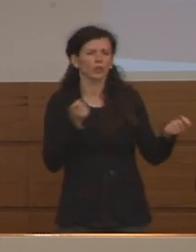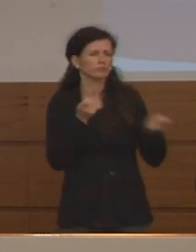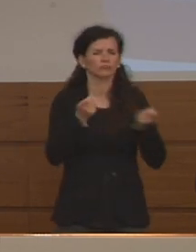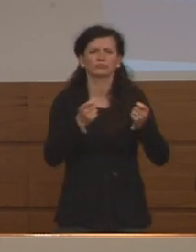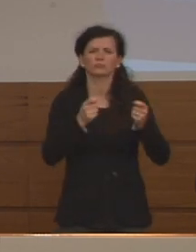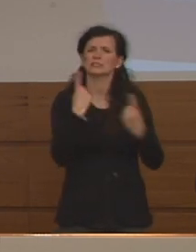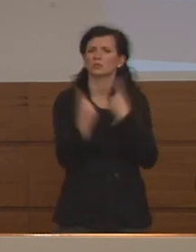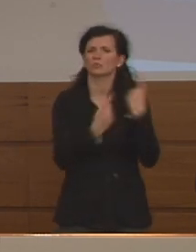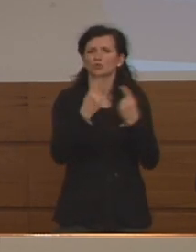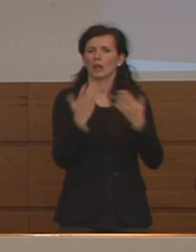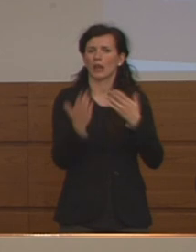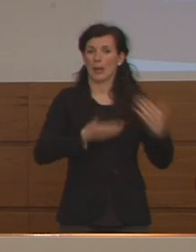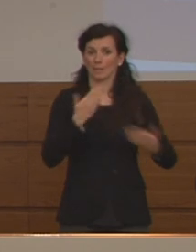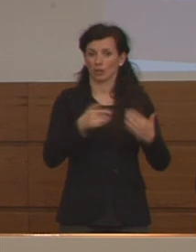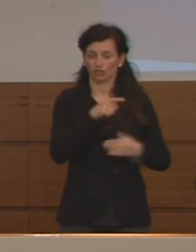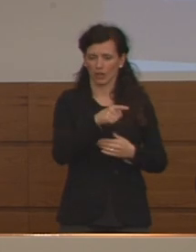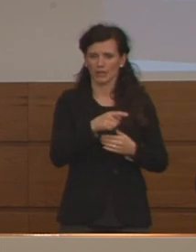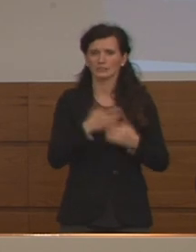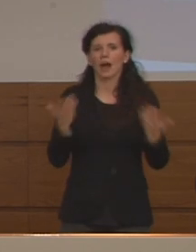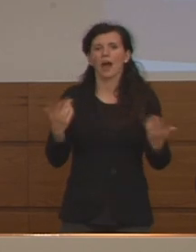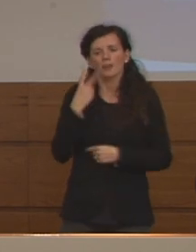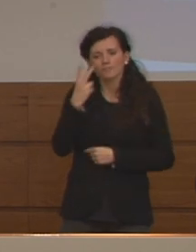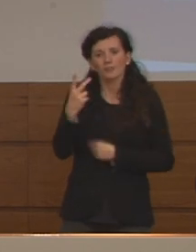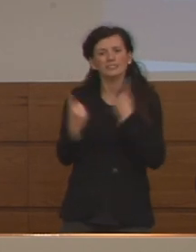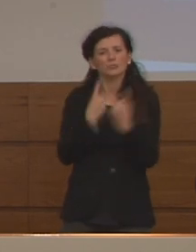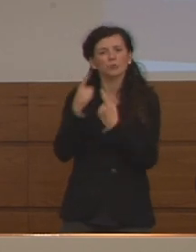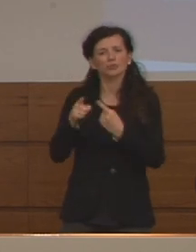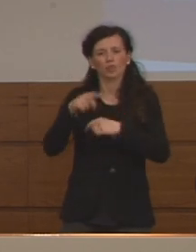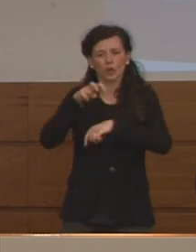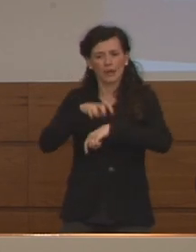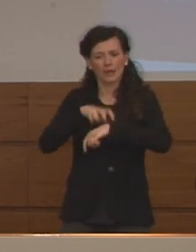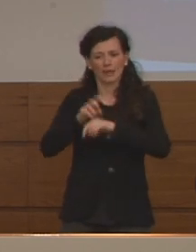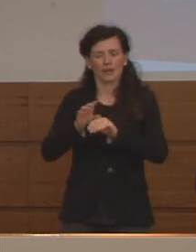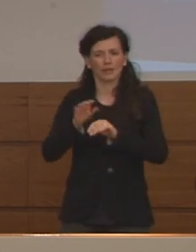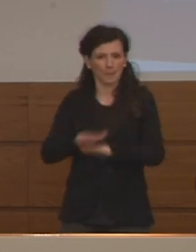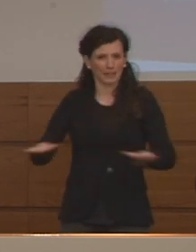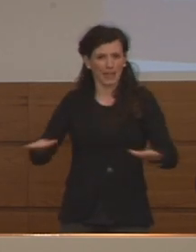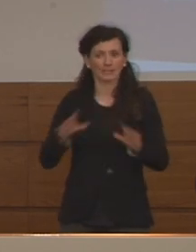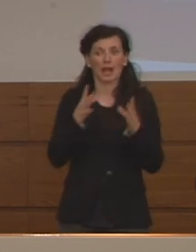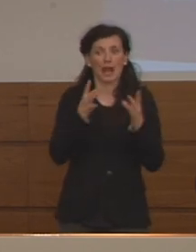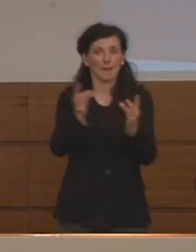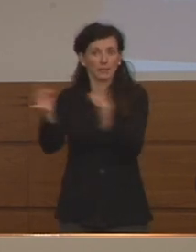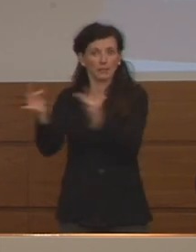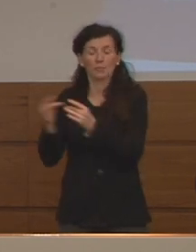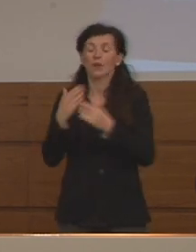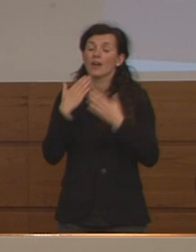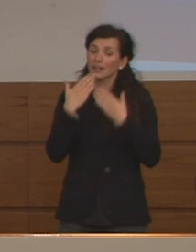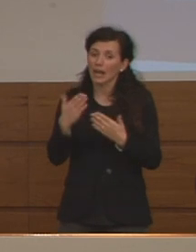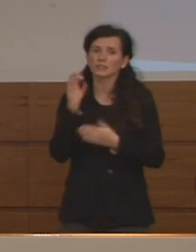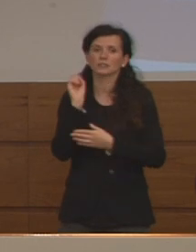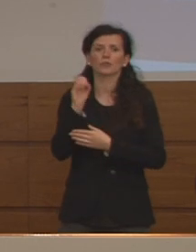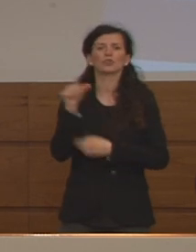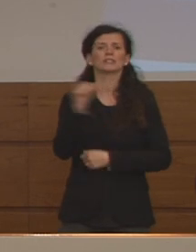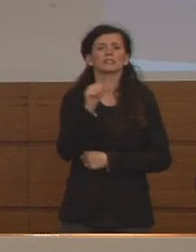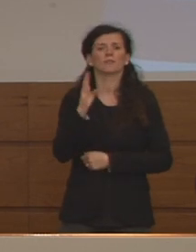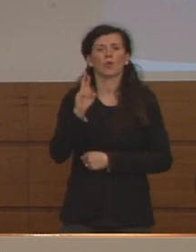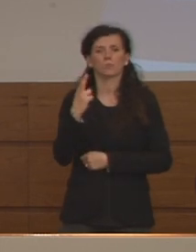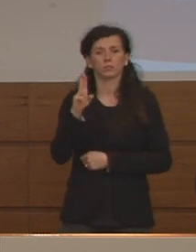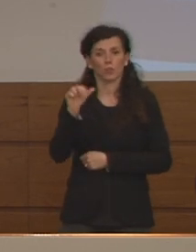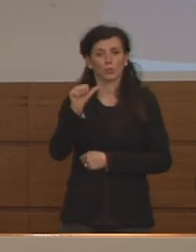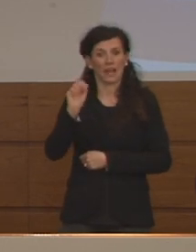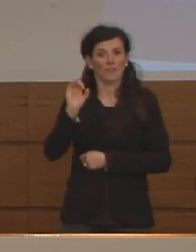veniamo a quella che è la situazione pediatrica il quadro epidemiologico e anche qui un doveroso ringraziamento al professor silvio brusaferro e al